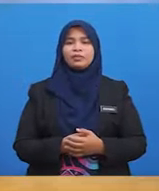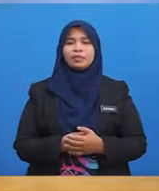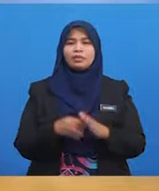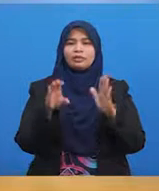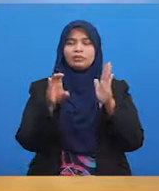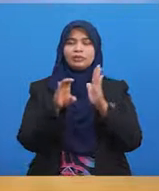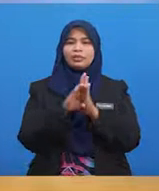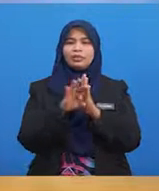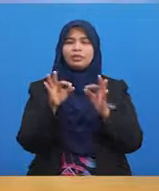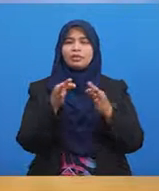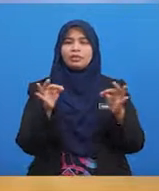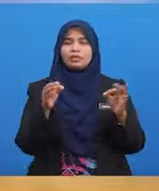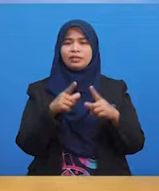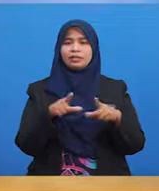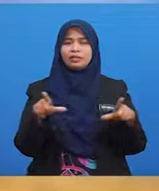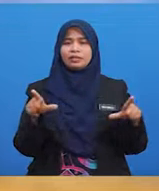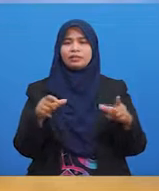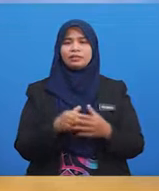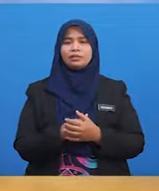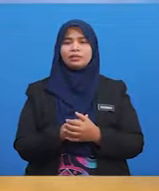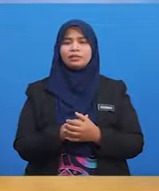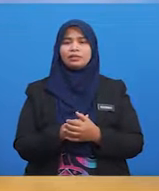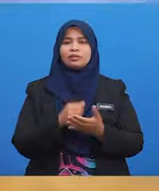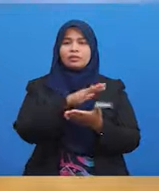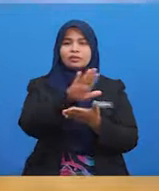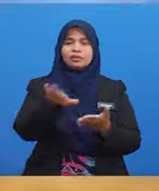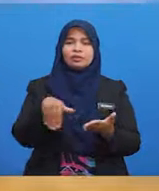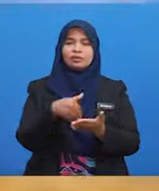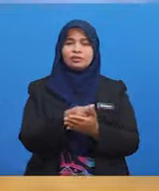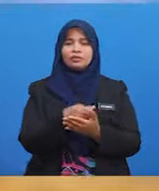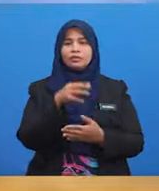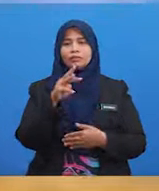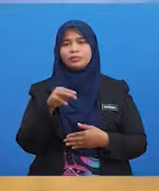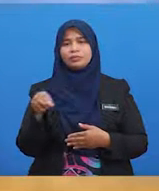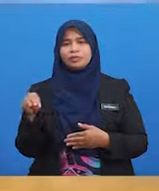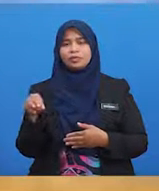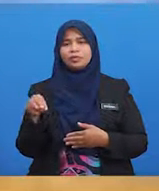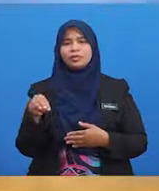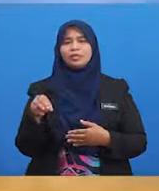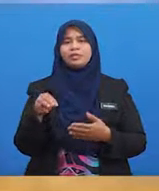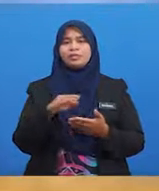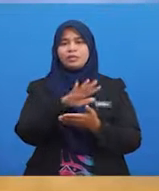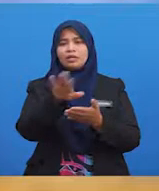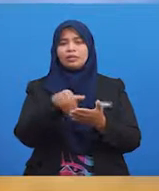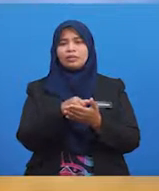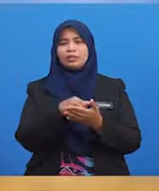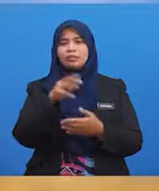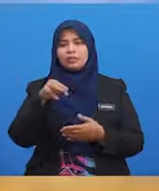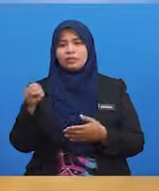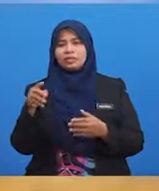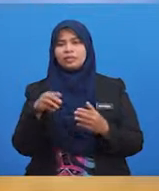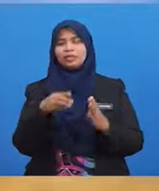Contoh ayat yang lain. Semua murid diarah